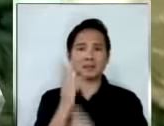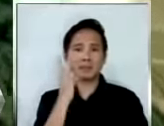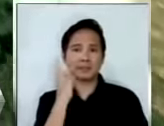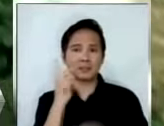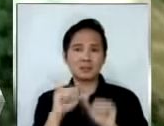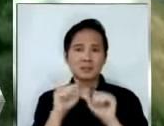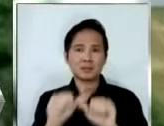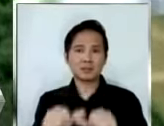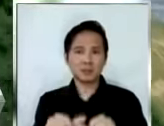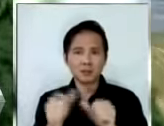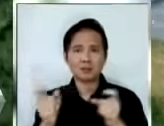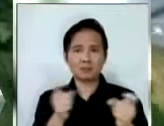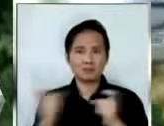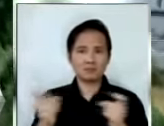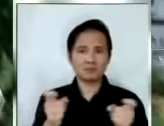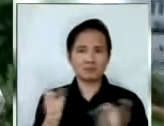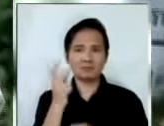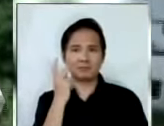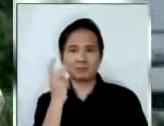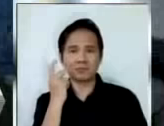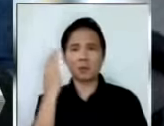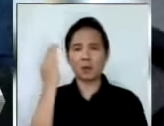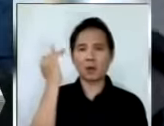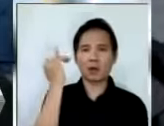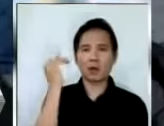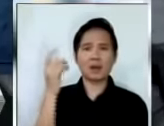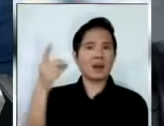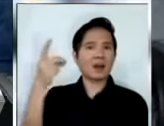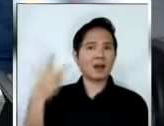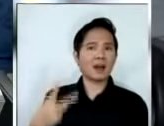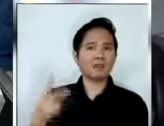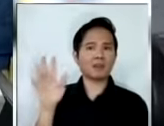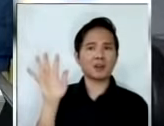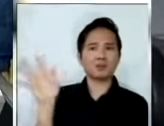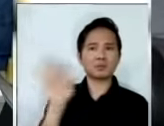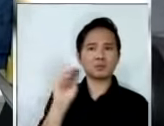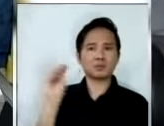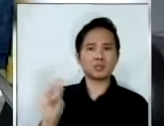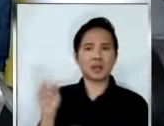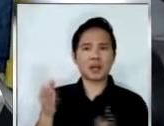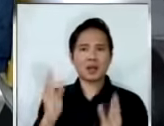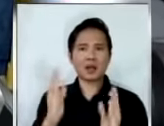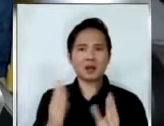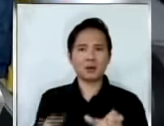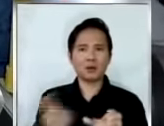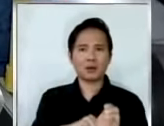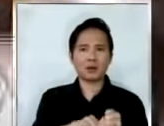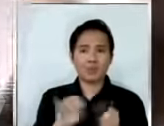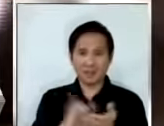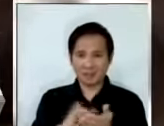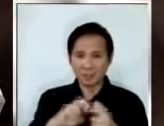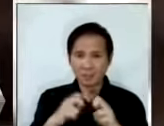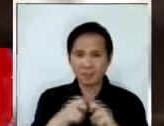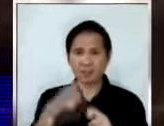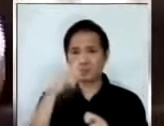lang ang kapasidad ng kanilang mga bus ang pwede nilang isakay. Problema yan dahil hindi naman daw nagbabago ang gastusin sa kada biyahe. Sa kanilang